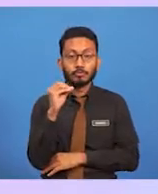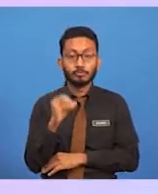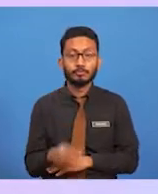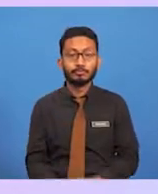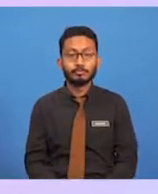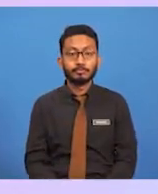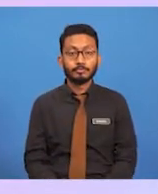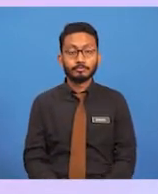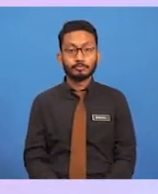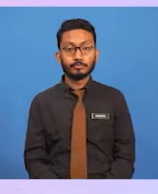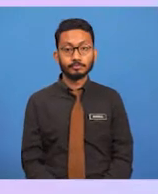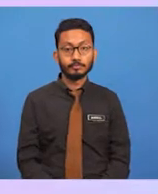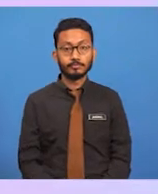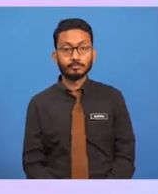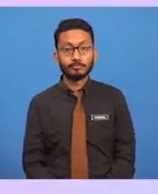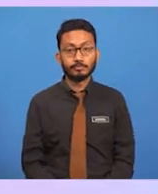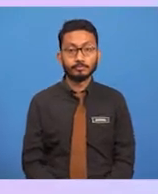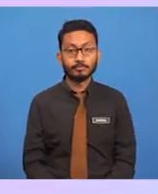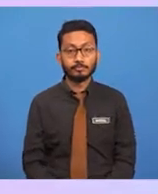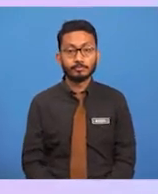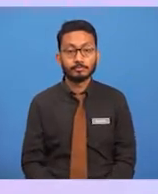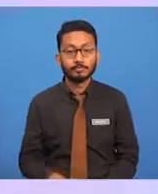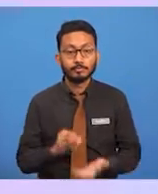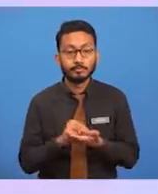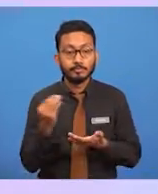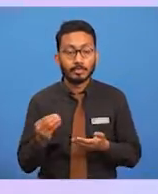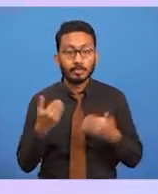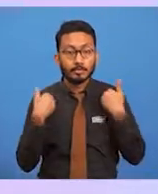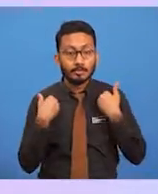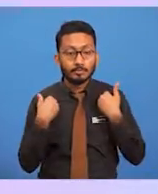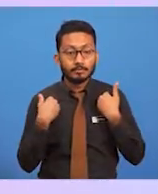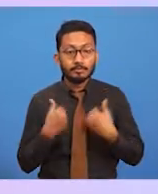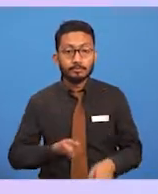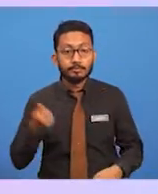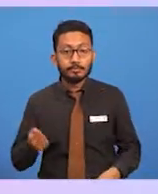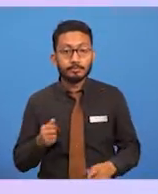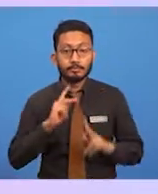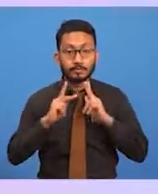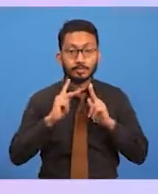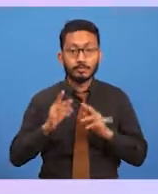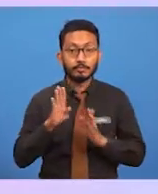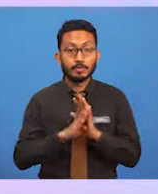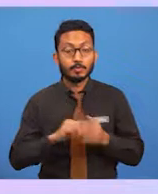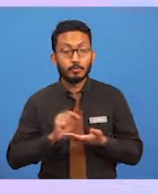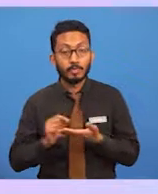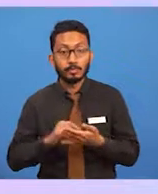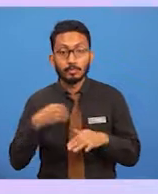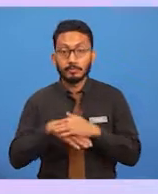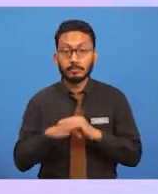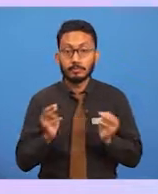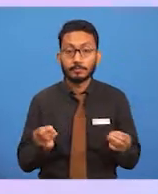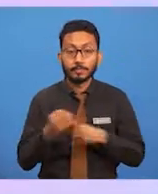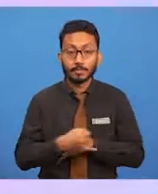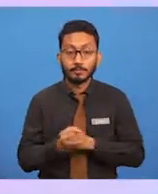Memo merupakan alat komunikasi bertulis yang digunakan di dalam jabatan sendiri